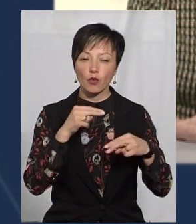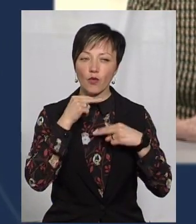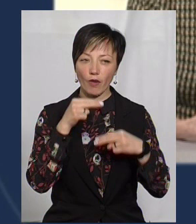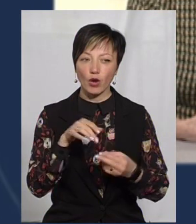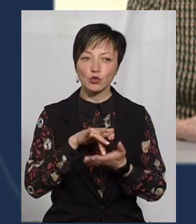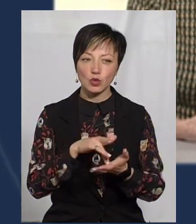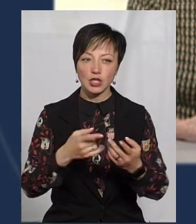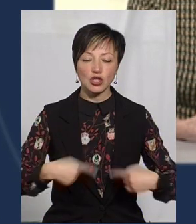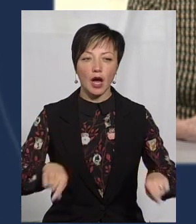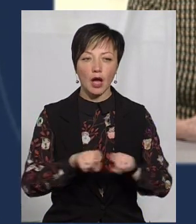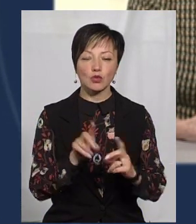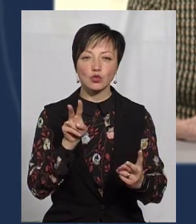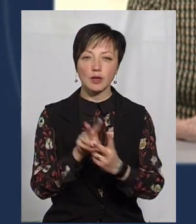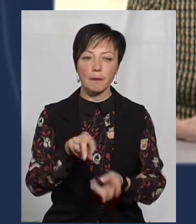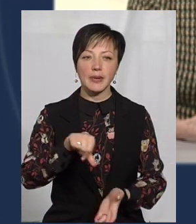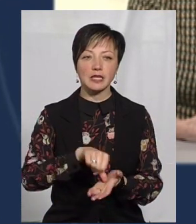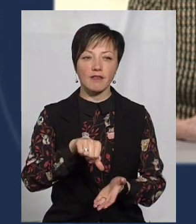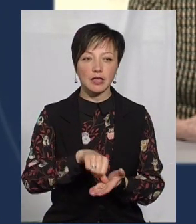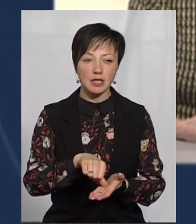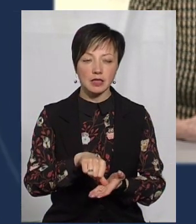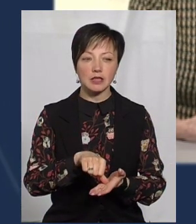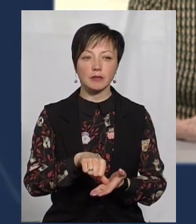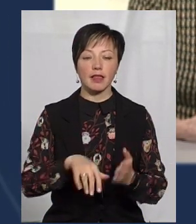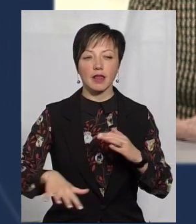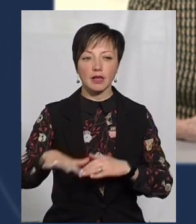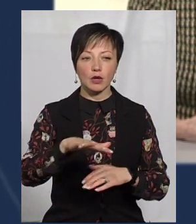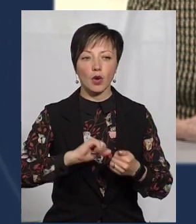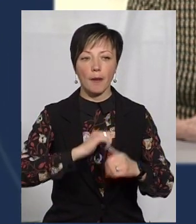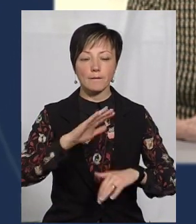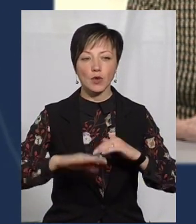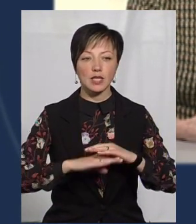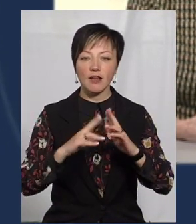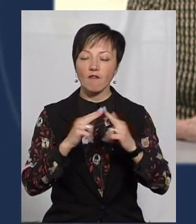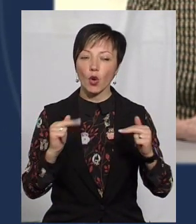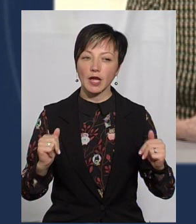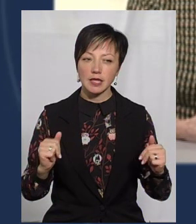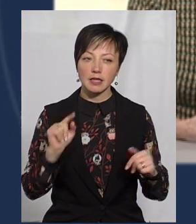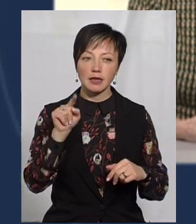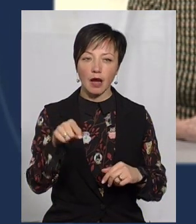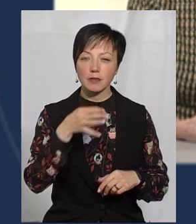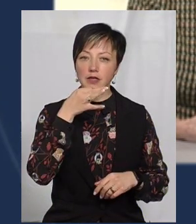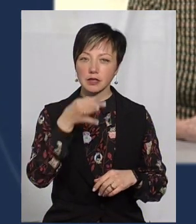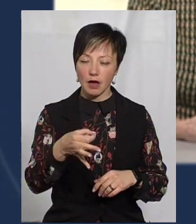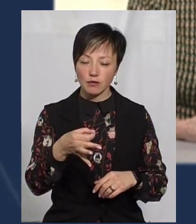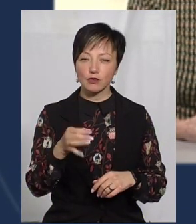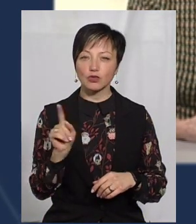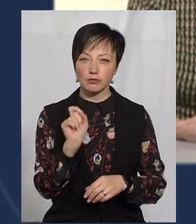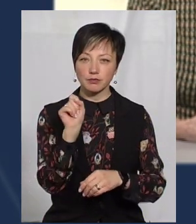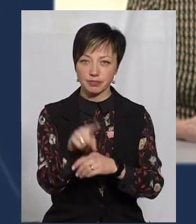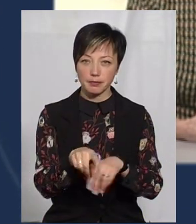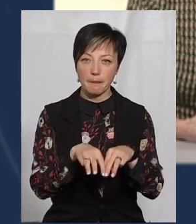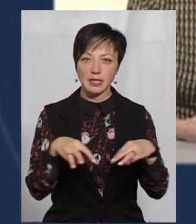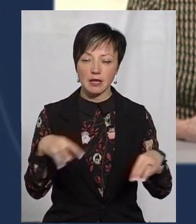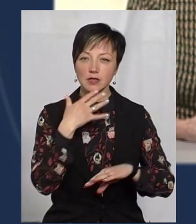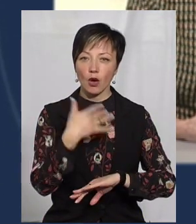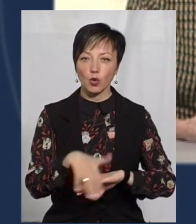увагу туристичній галузі і зустрівся із представниками її на території Кам'янець-Подільської фортеці. Там він заявив, що поставить завдання